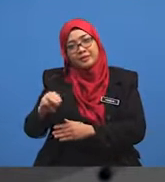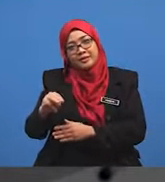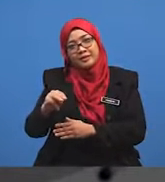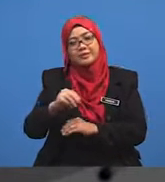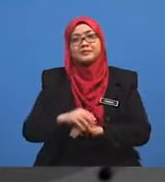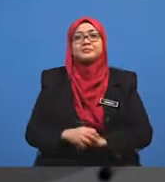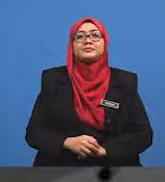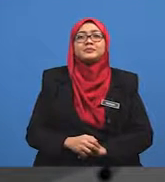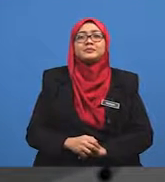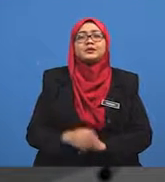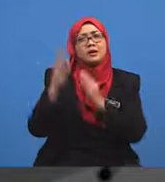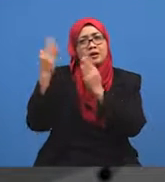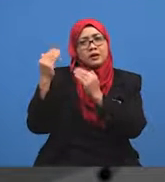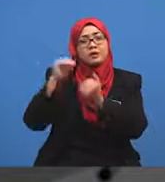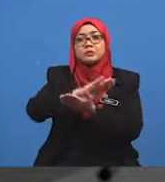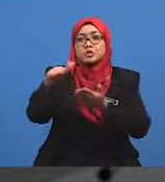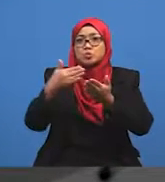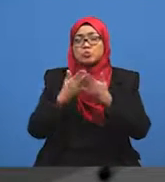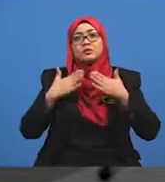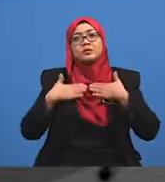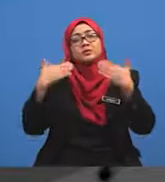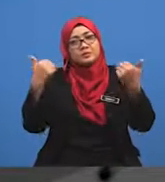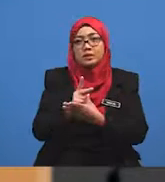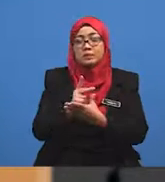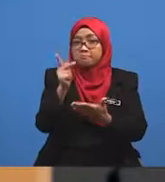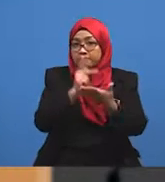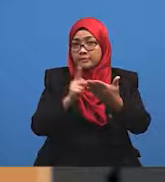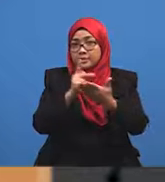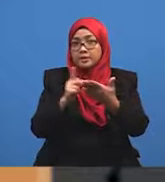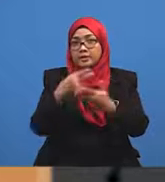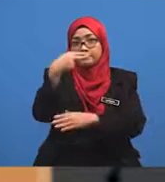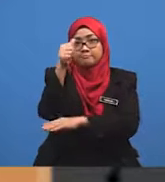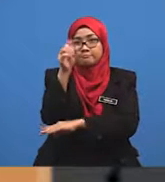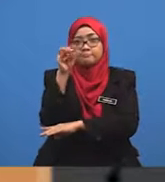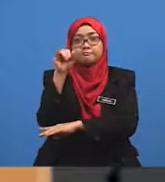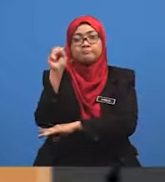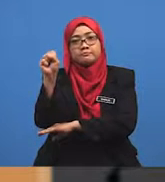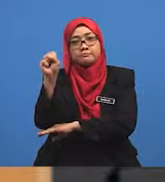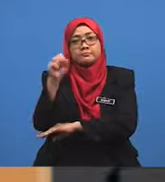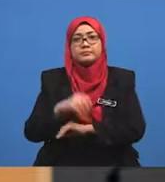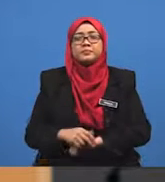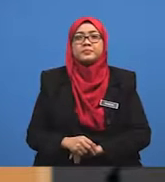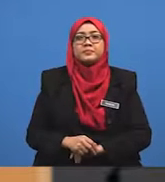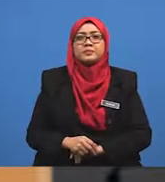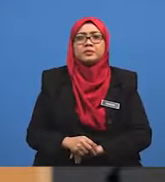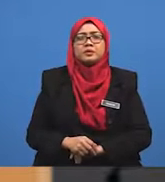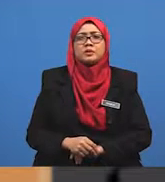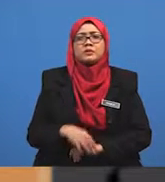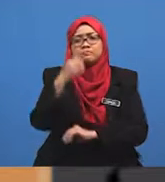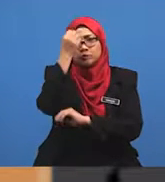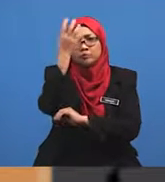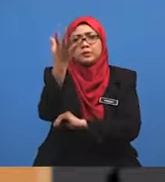sana? Diharapkan semuanya sihat, insyaAllah. Murid-murid yang dihormati sekalian, cuba